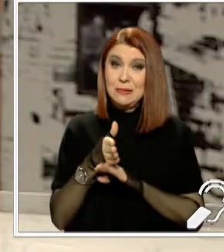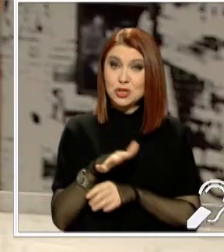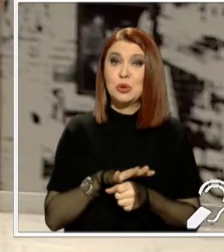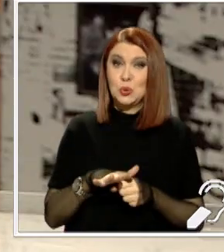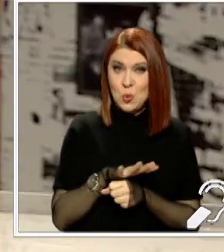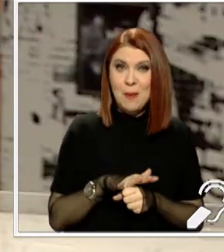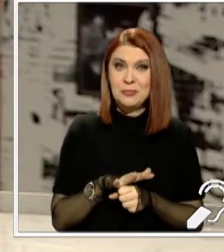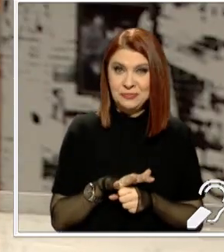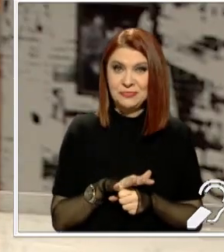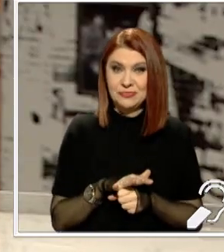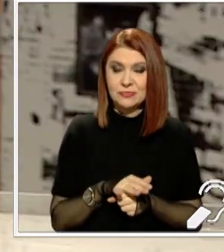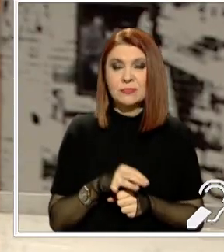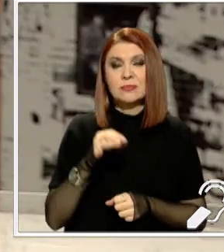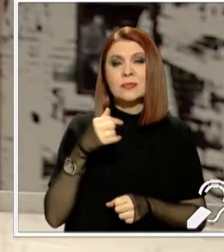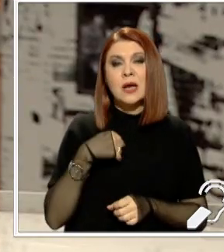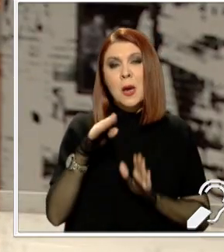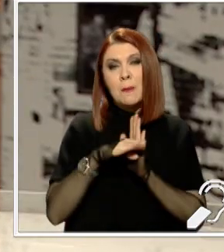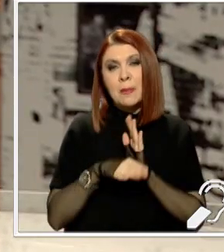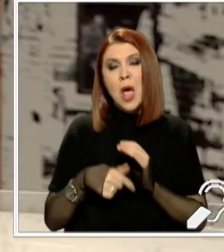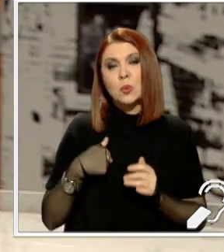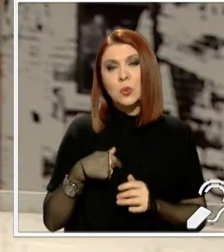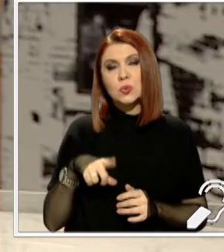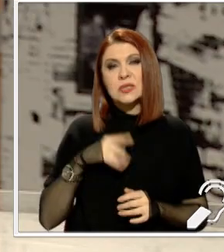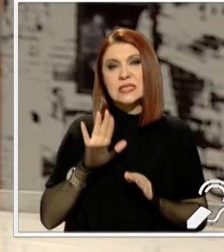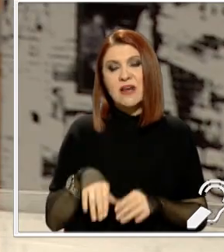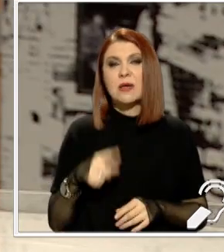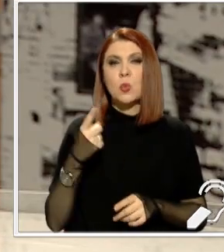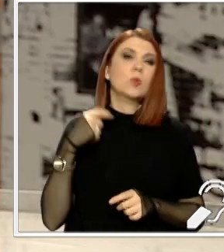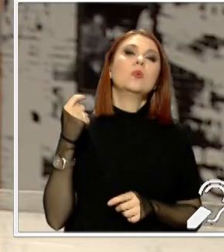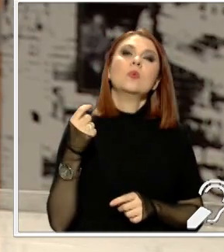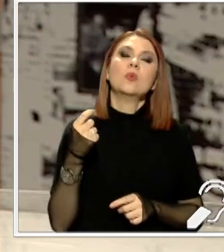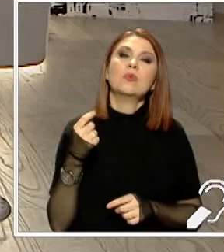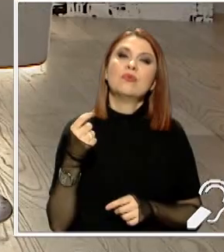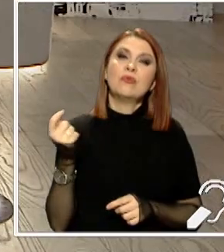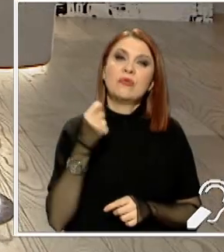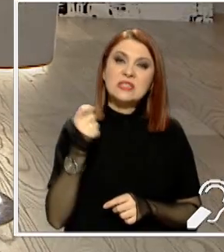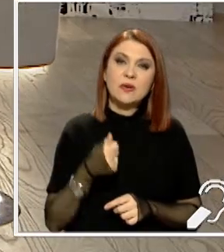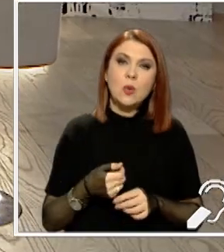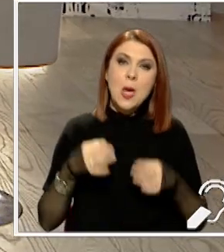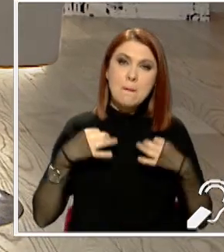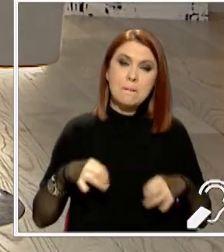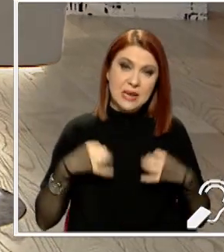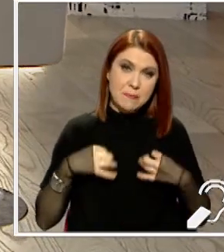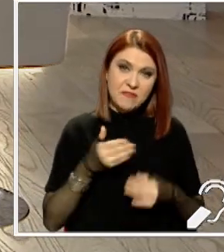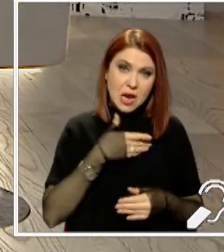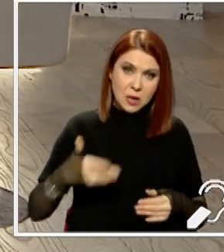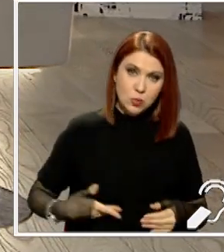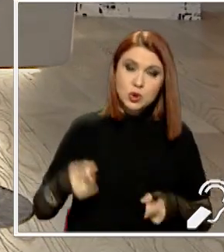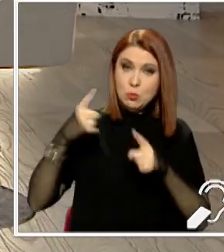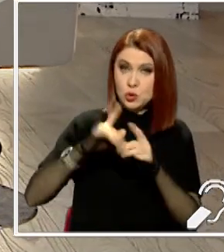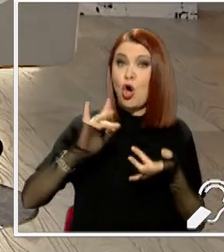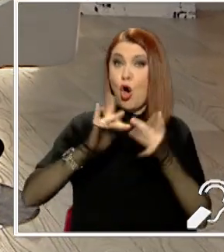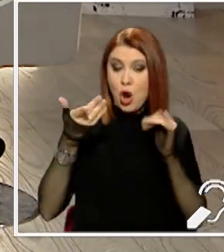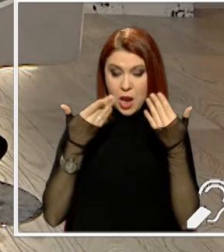toamnă. Strategia noastră este să avem un festivalul primăvara în București și online.